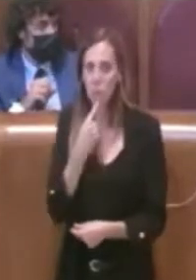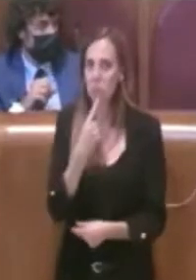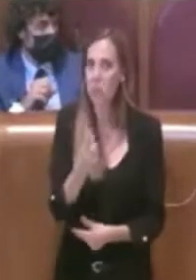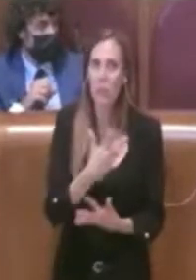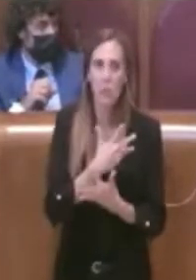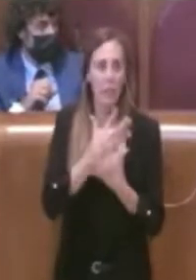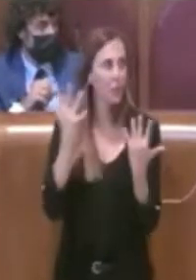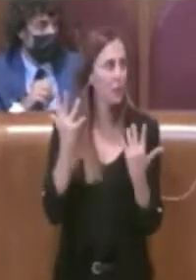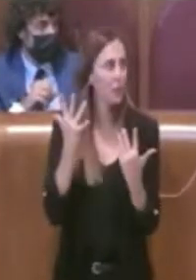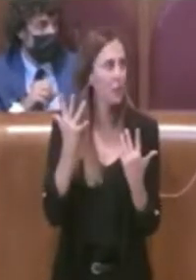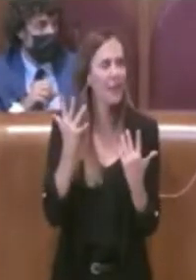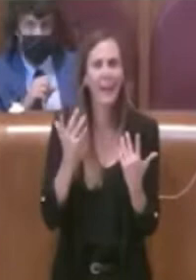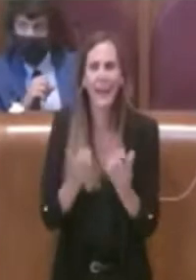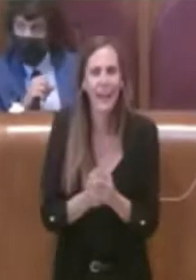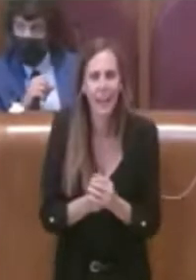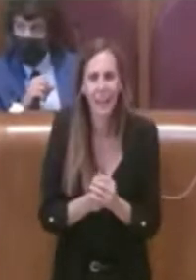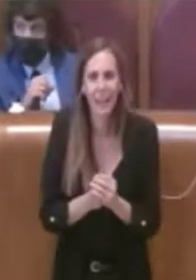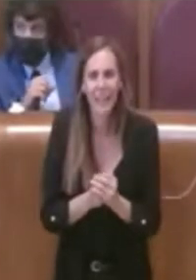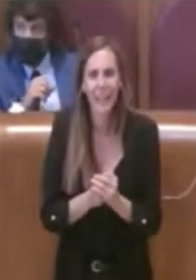del